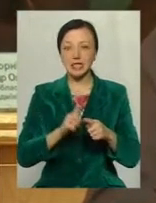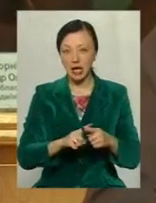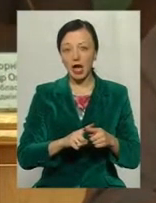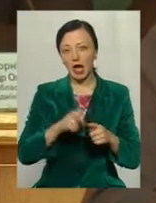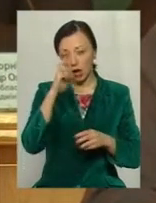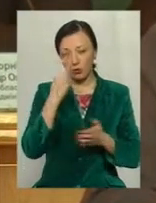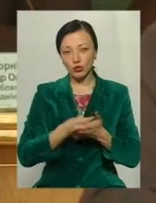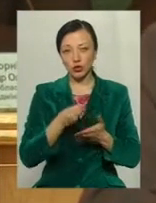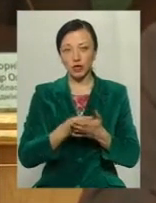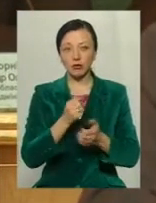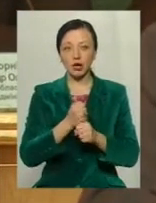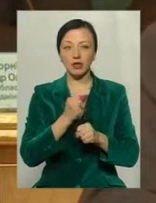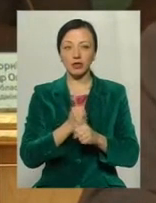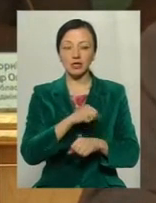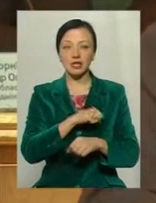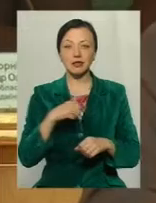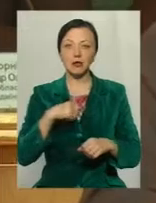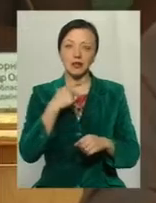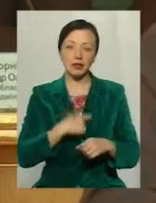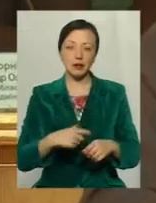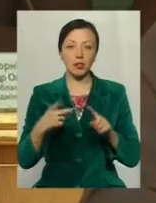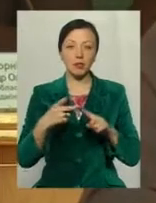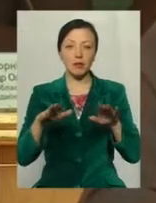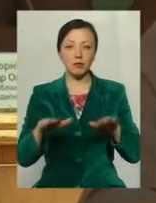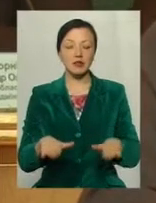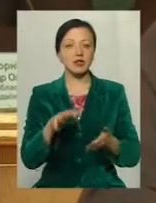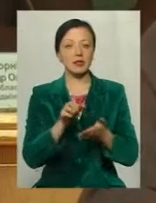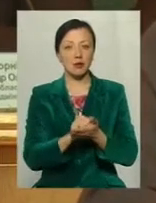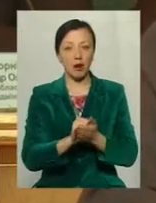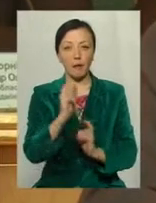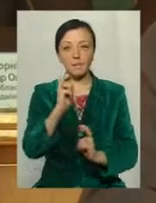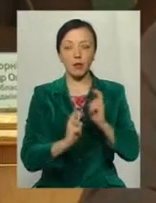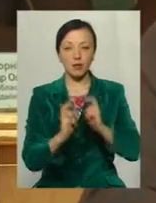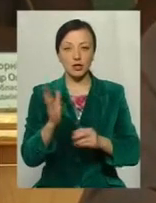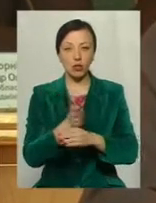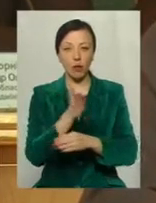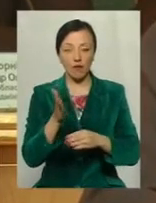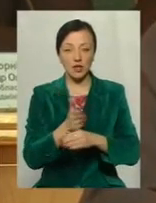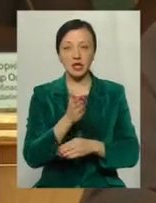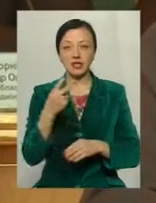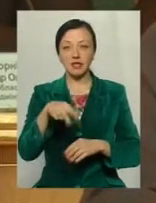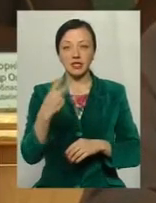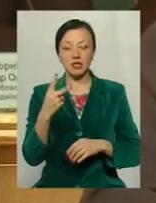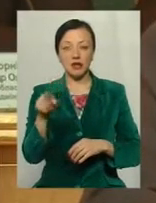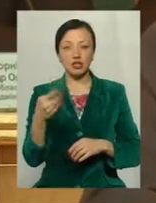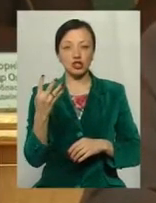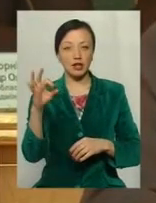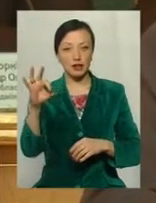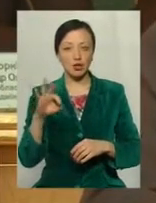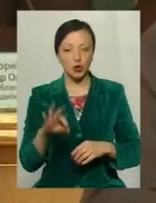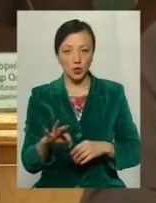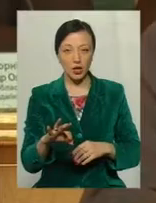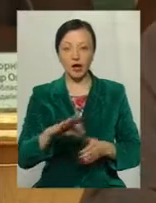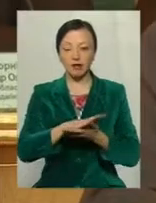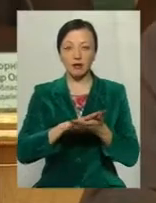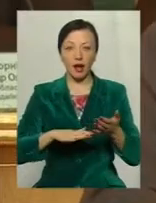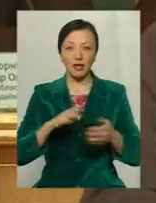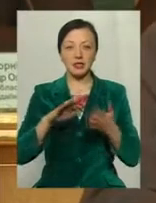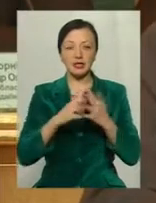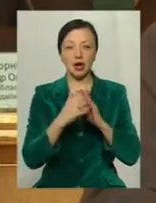займають надходження від, на жаль, не бізнесу, а бюджетних установ. Я маю на увазі податку з доходів фізичних осіб. От, ви